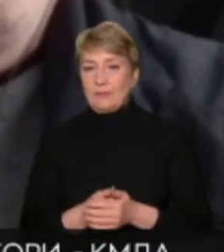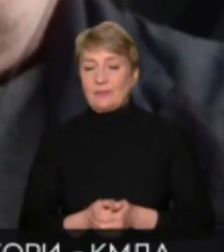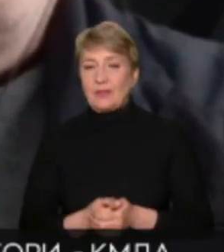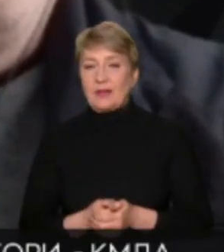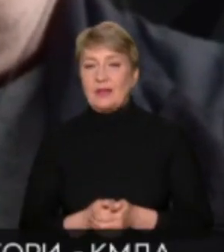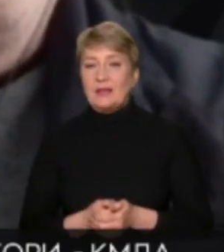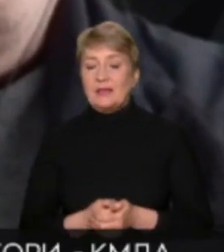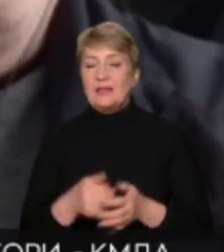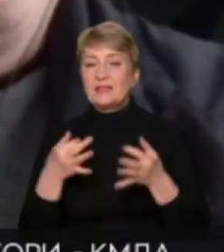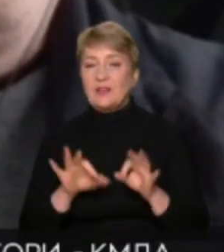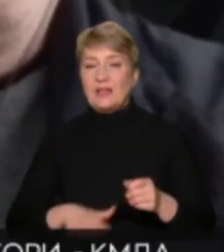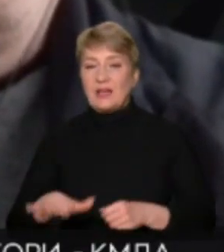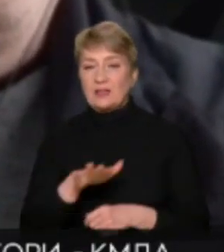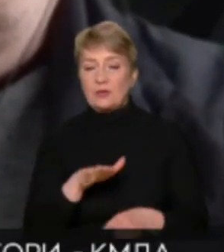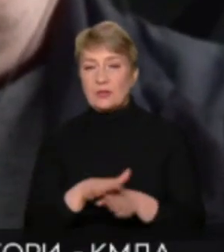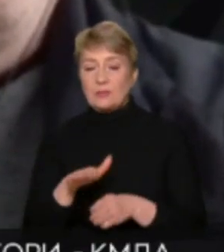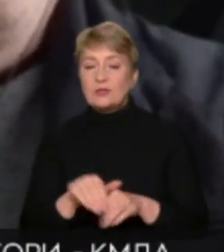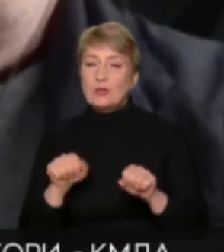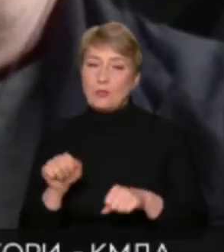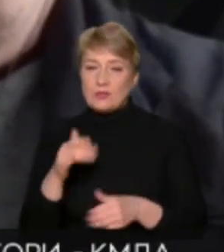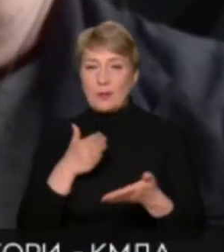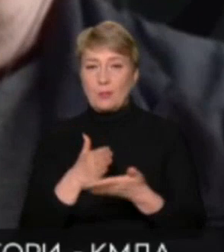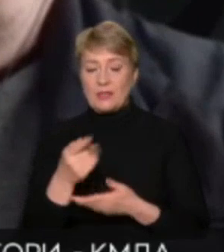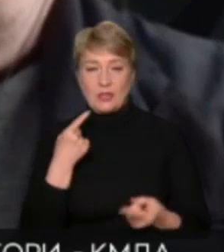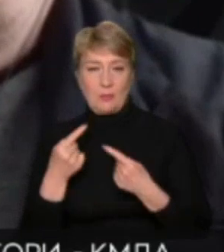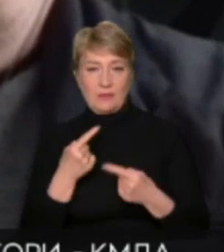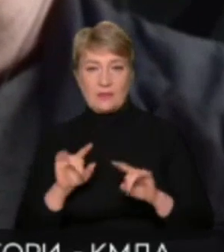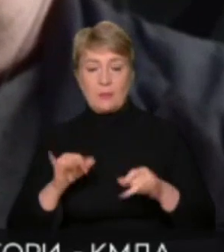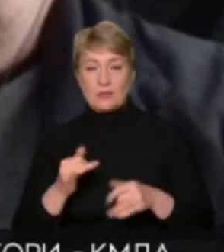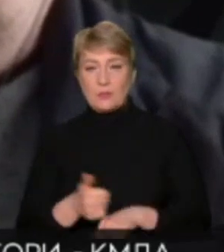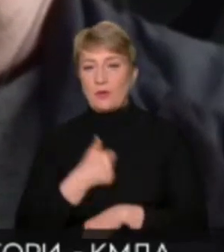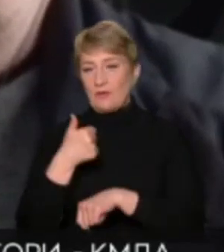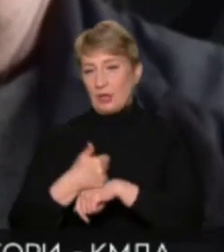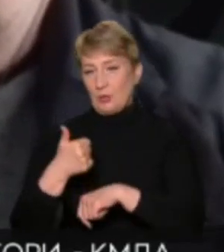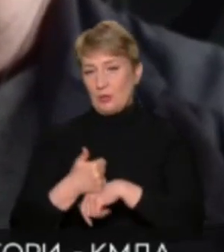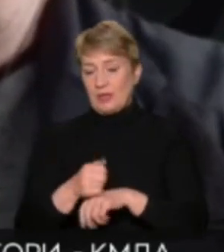повністю, і тоді, можливо, якісь політичні переговори. Чому фігурує знову в цій історії тема переговорів?